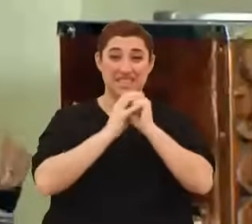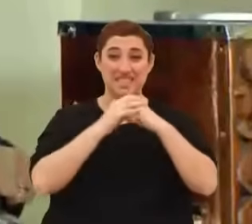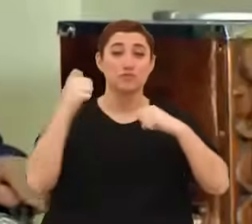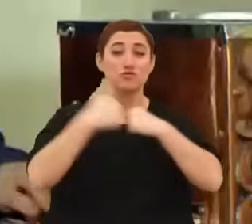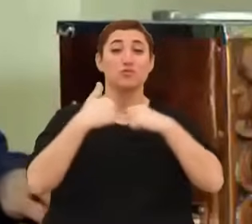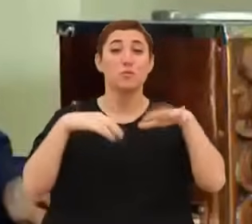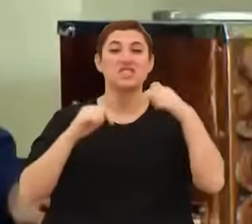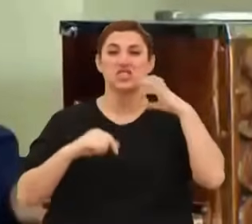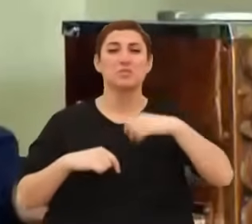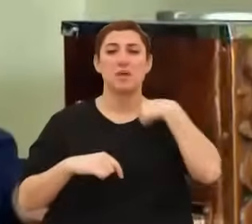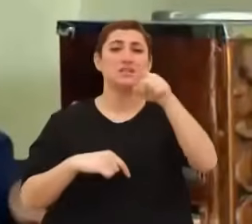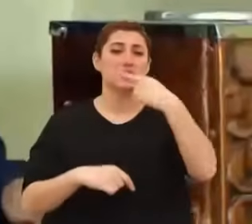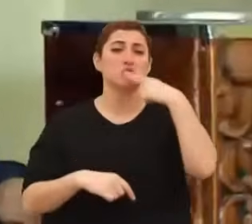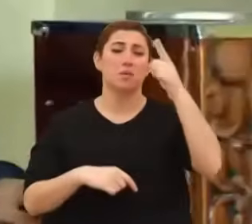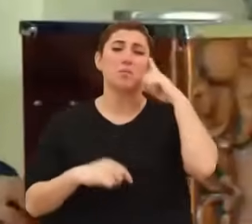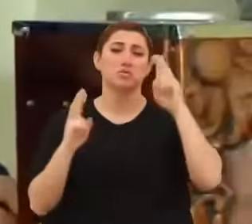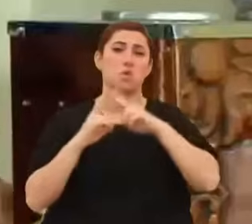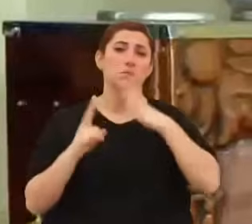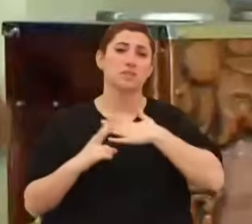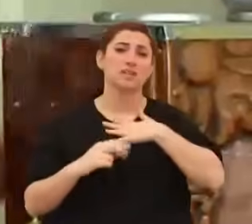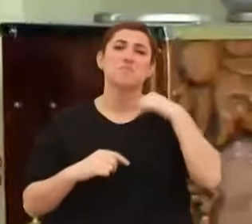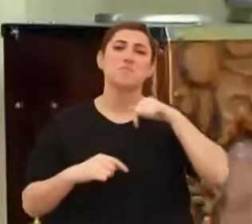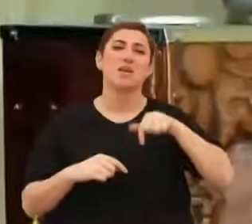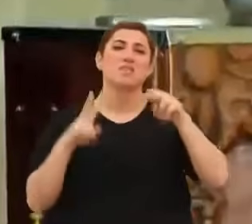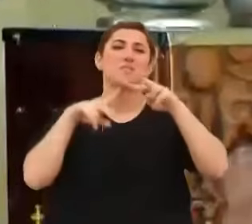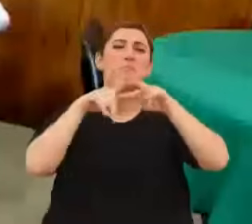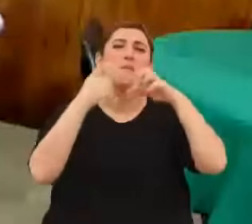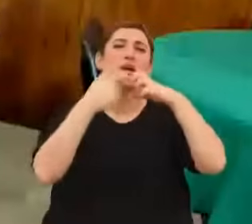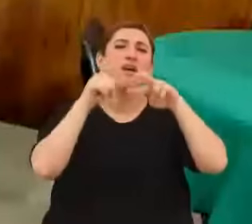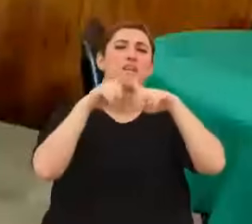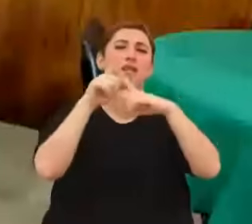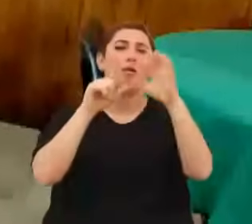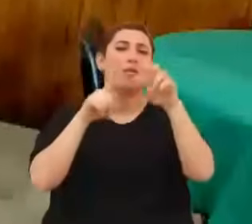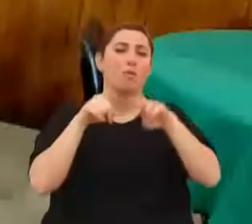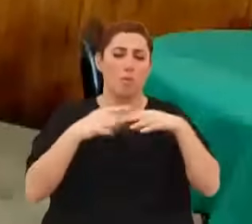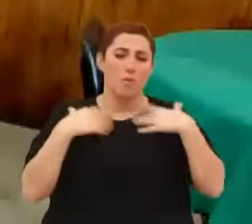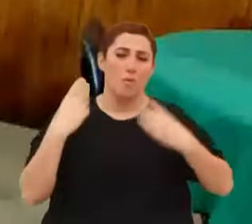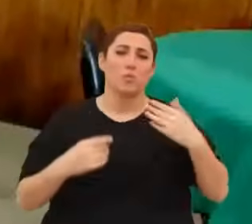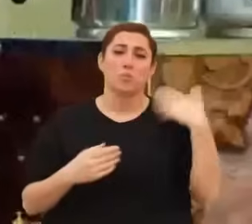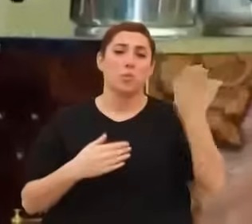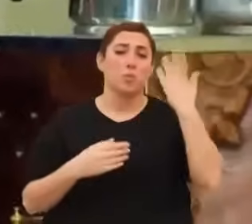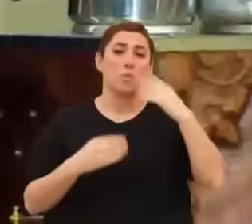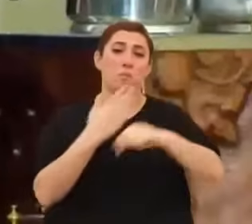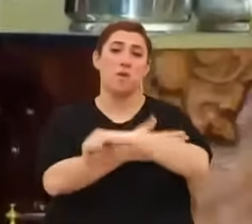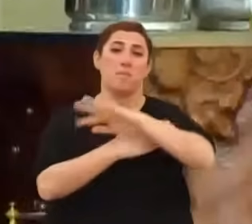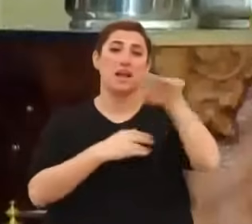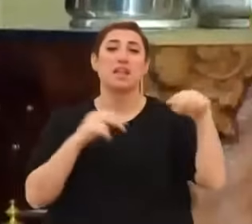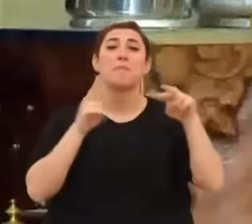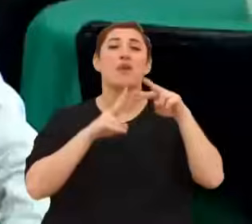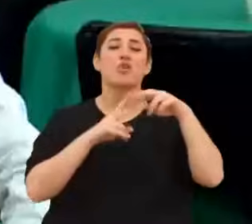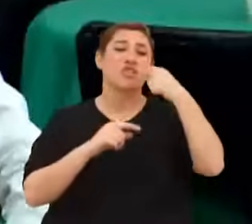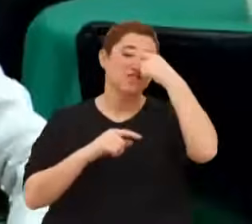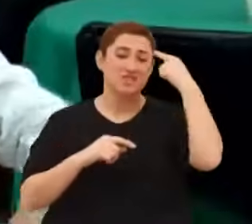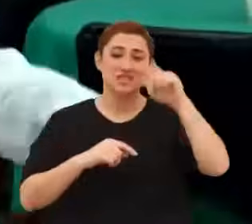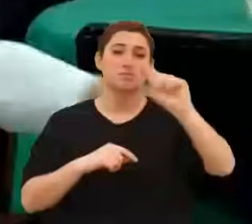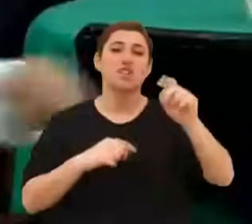yemeseydim şu anda ben sana söyleyeyim başkomiserim. Ben Maradona'ydım, Maradona. Koskoca ülke Maradona fırsatını